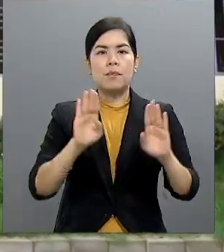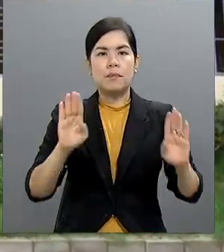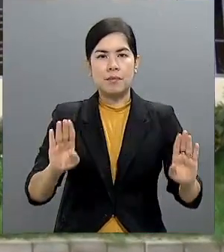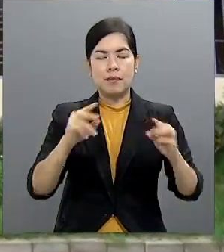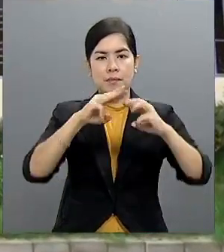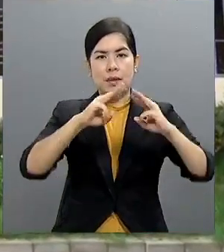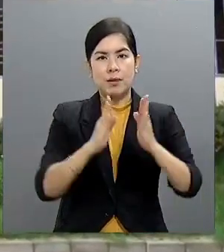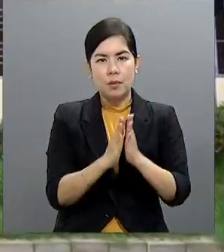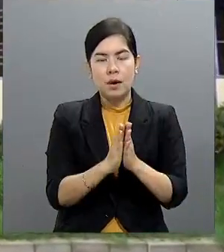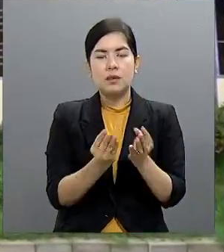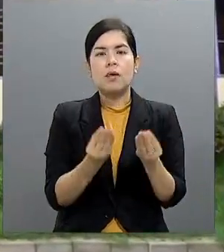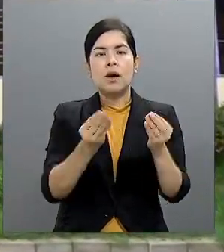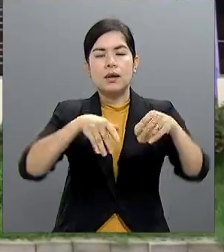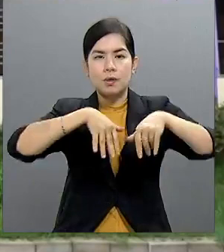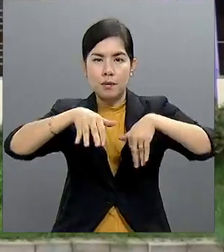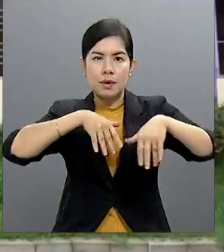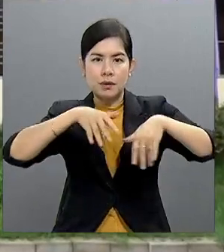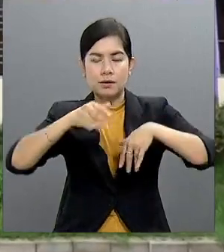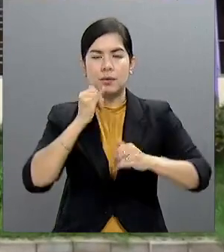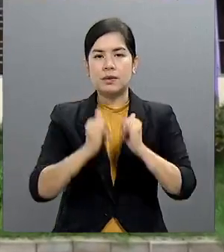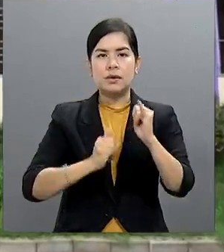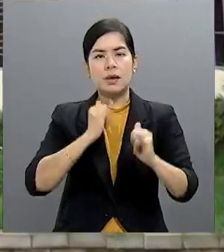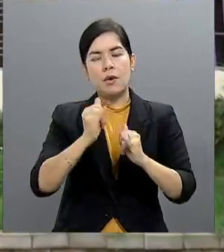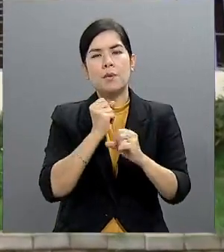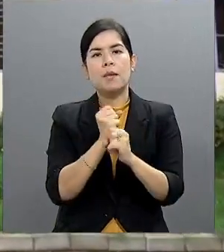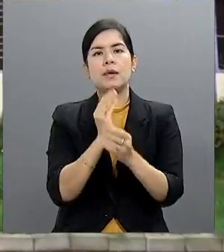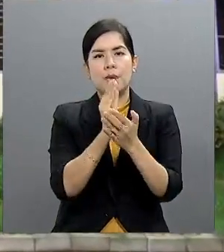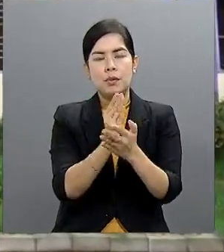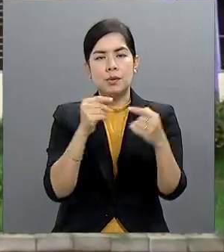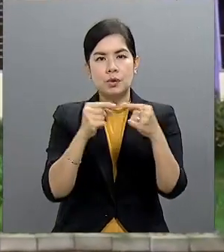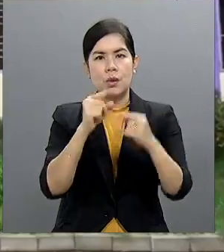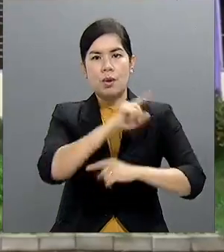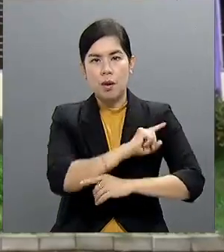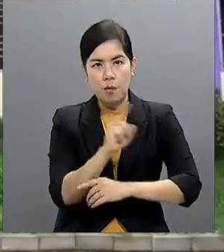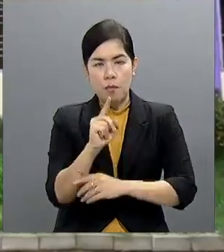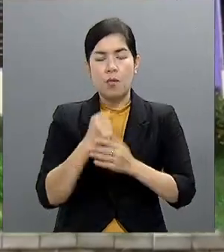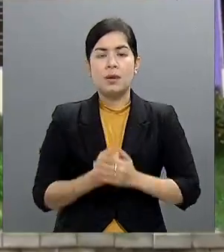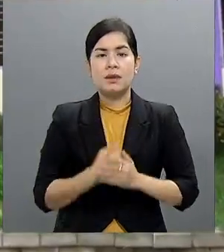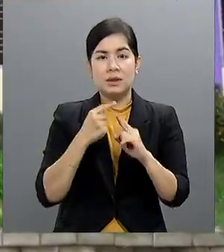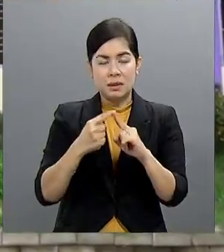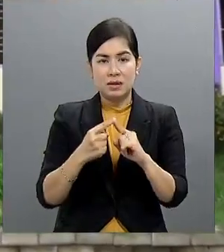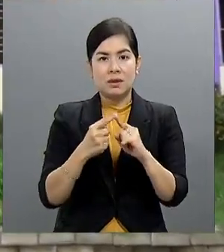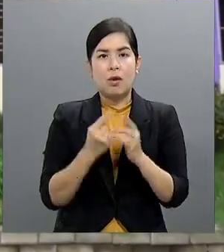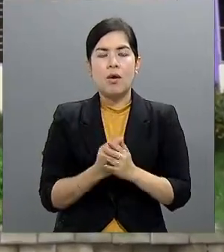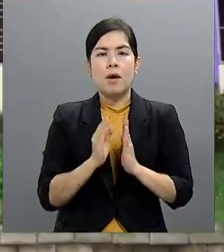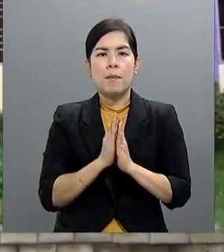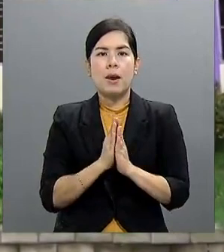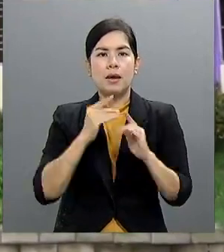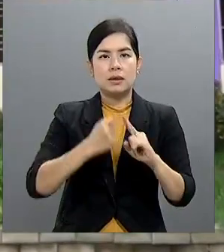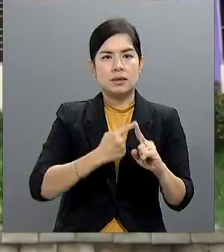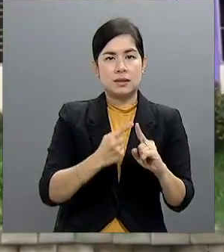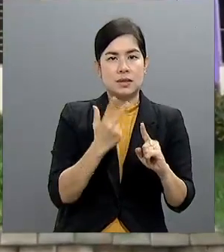นได้ร่วมทำบุญในวันช่วงในวันเข้าพรรษาวัดทุกวัดส่วนใหญ่ก็มีความพร้อมในเรื่องการ